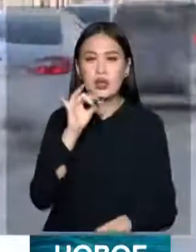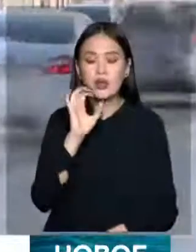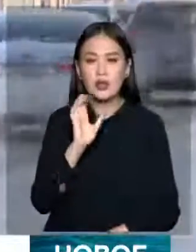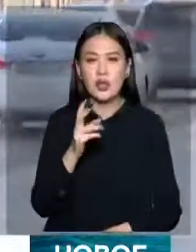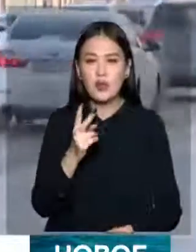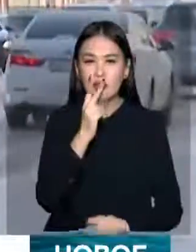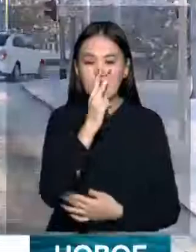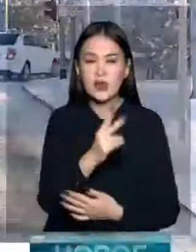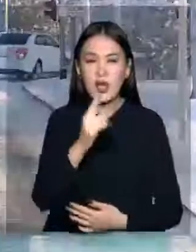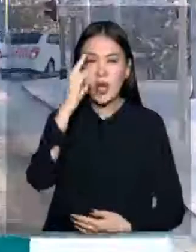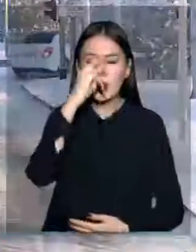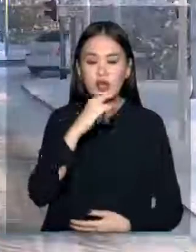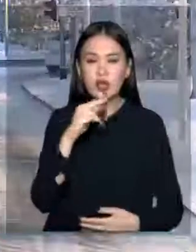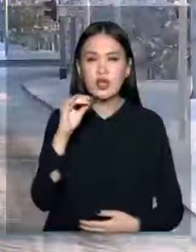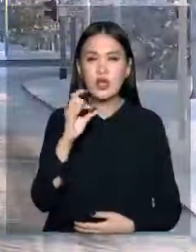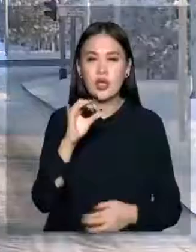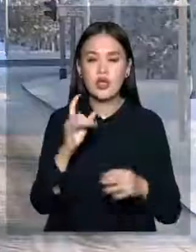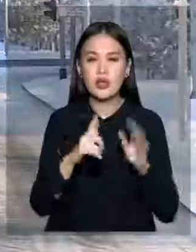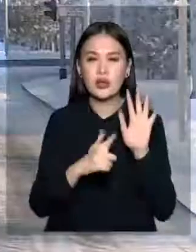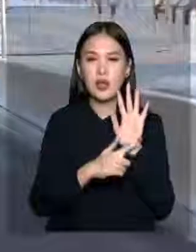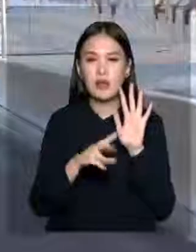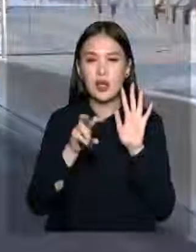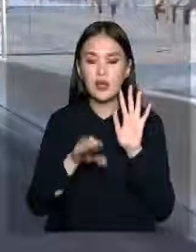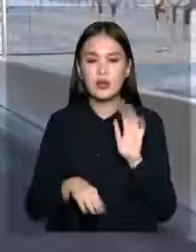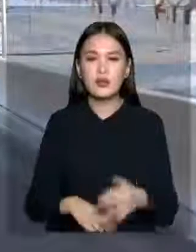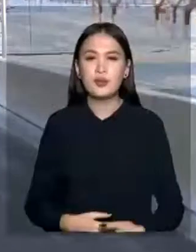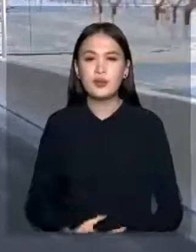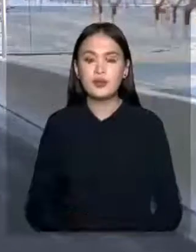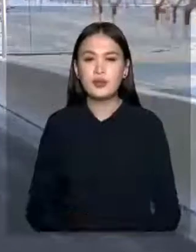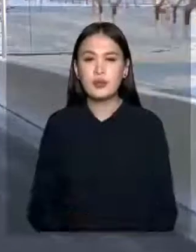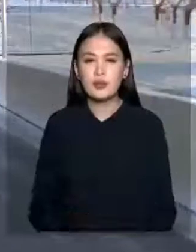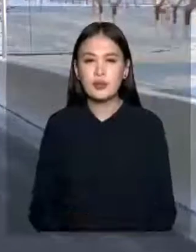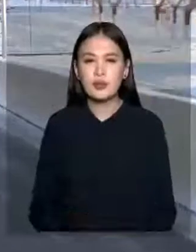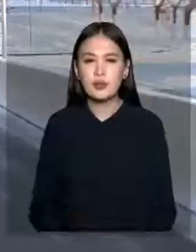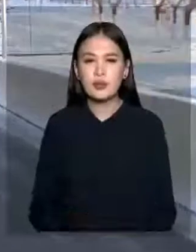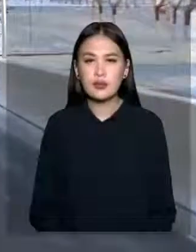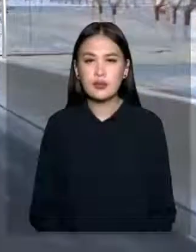они видят Казахстан через 7 лет. Ирина Панфилова, «Новое время».